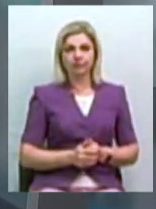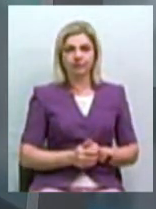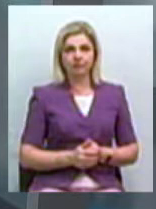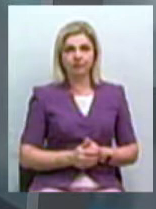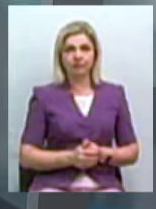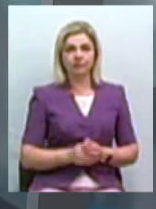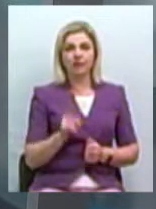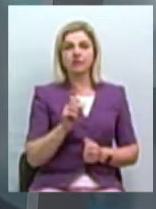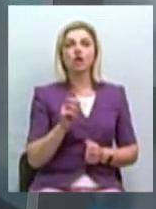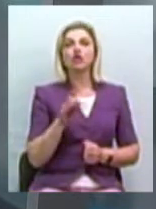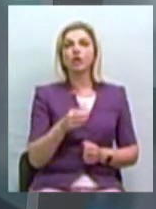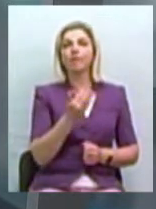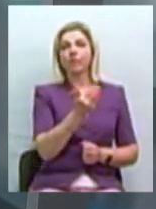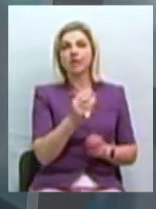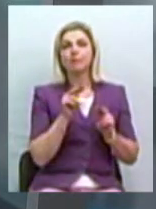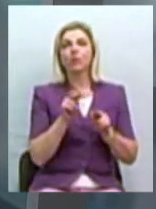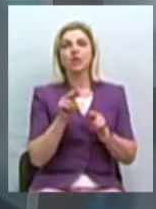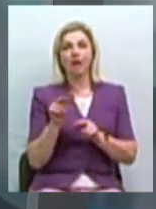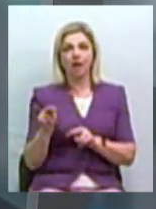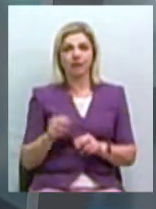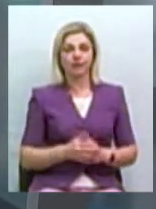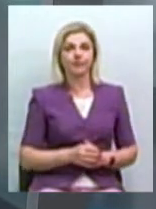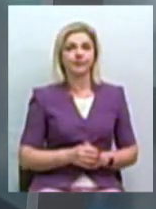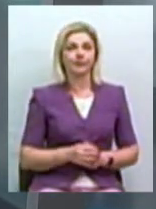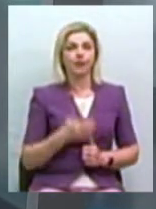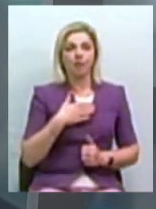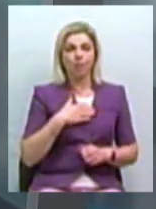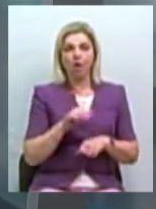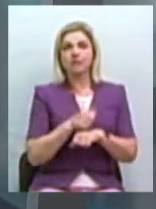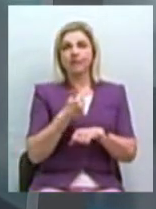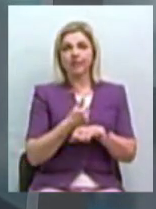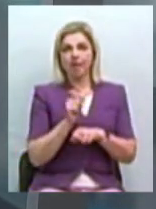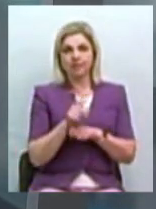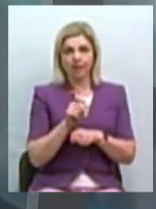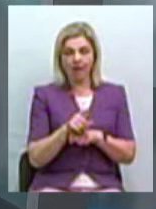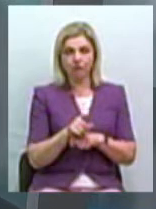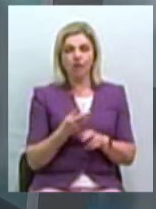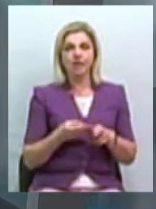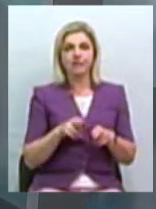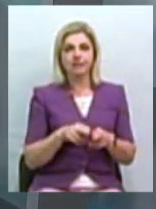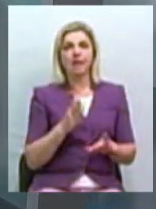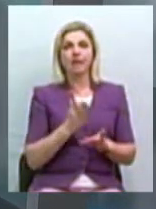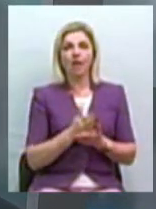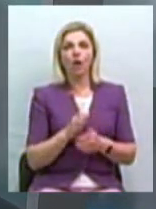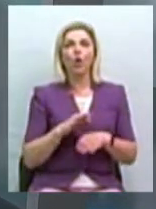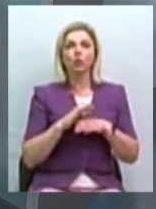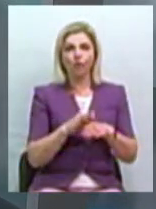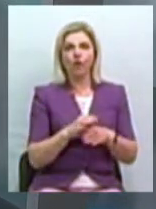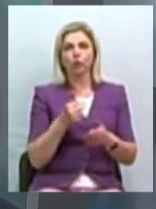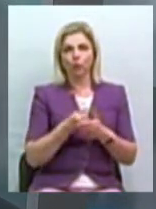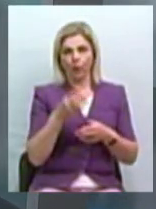за чим ви спостерігаєте? Моя основна задача – це є доведення до